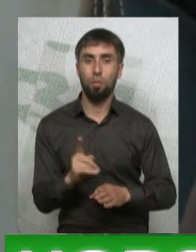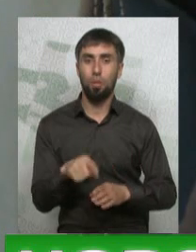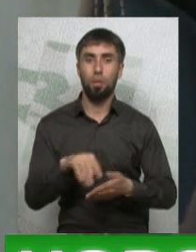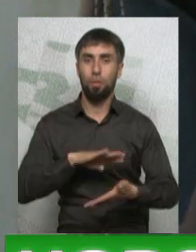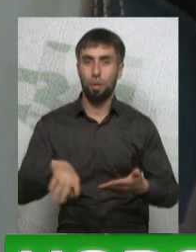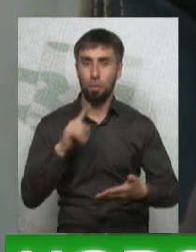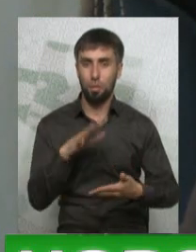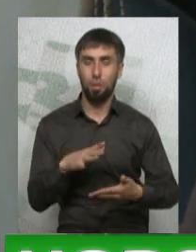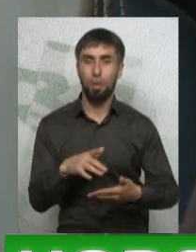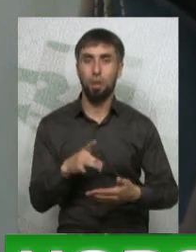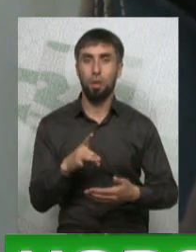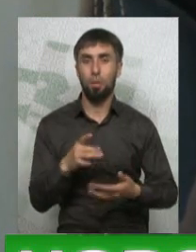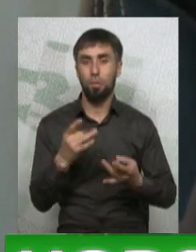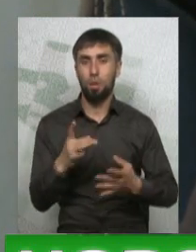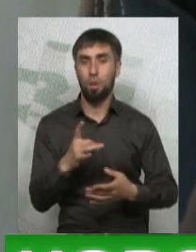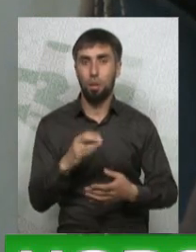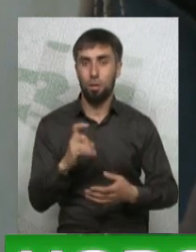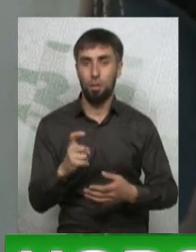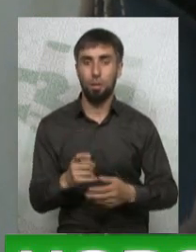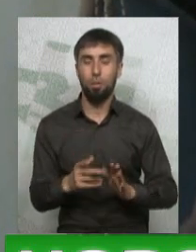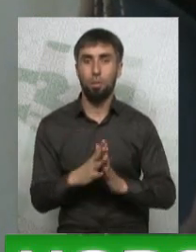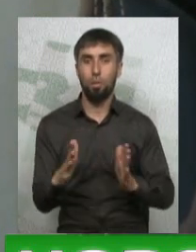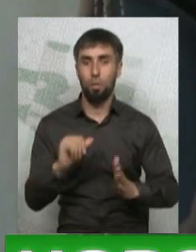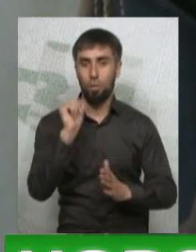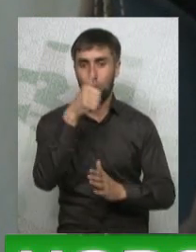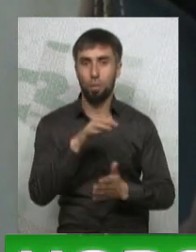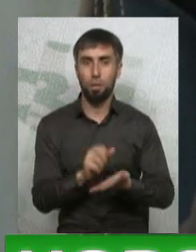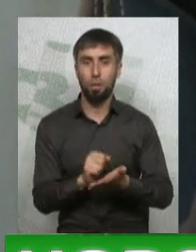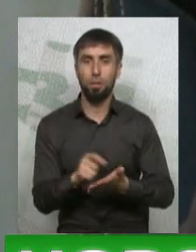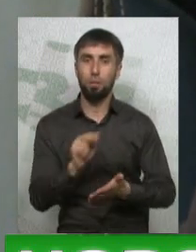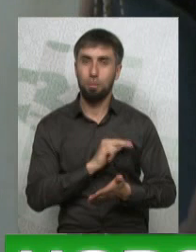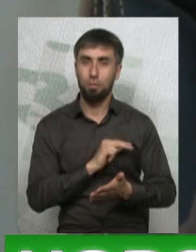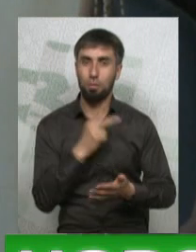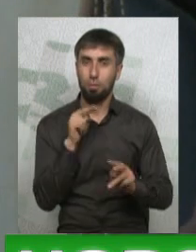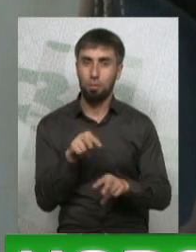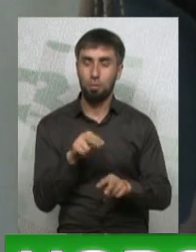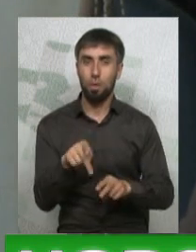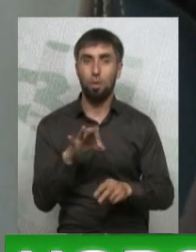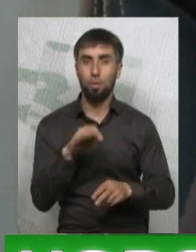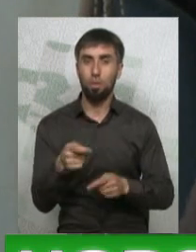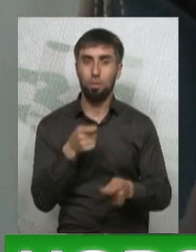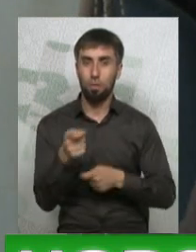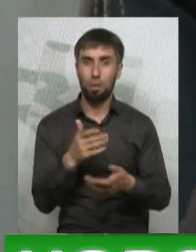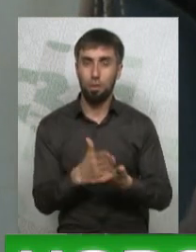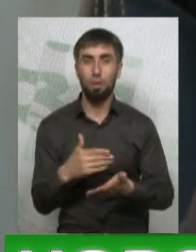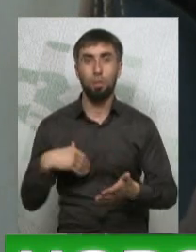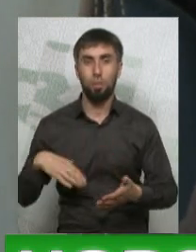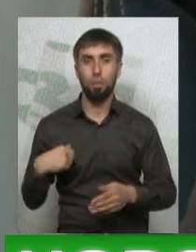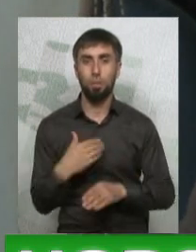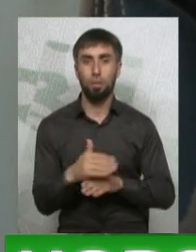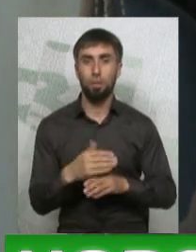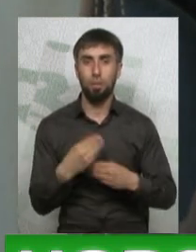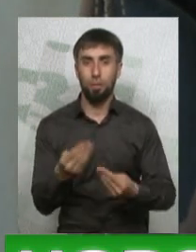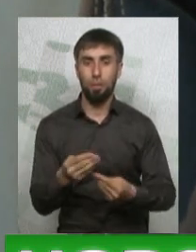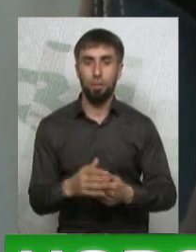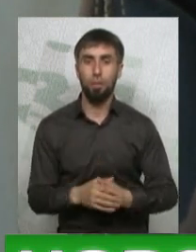касается обычно рядовых, это больше года деятельность осуществляет, предоставляет отчетность. Мы уже можем какой-то